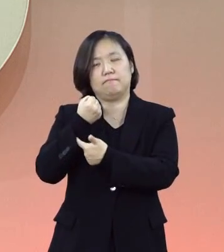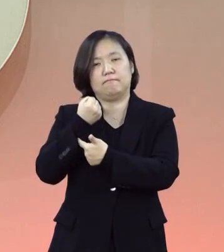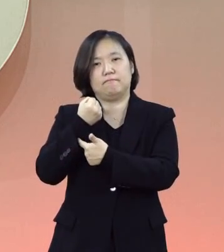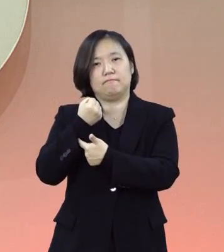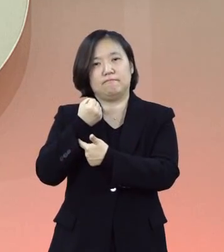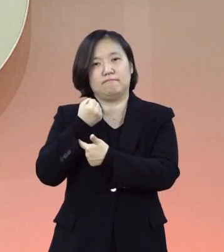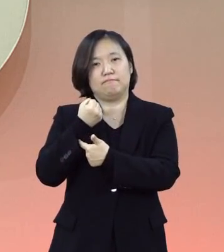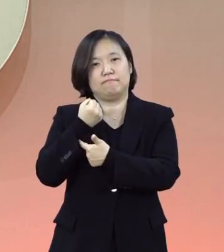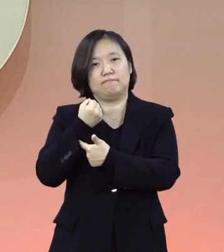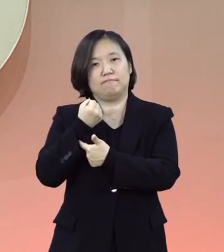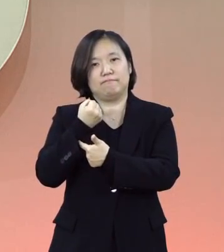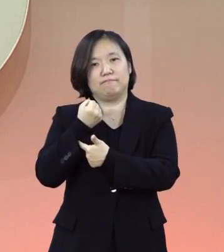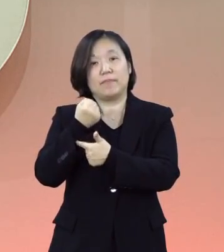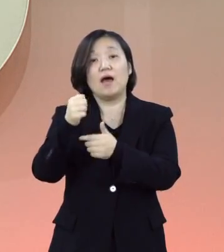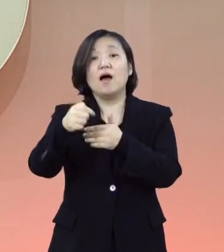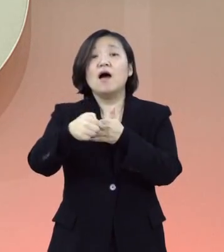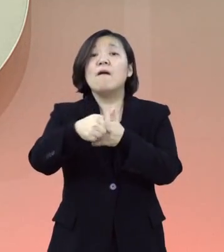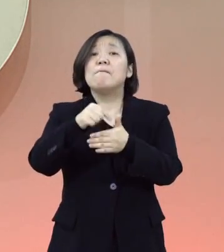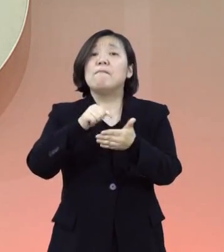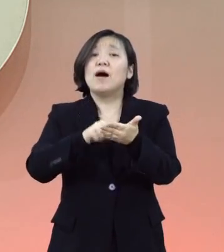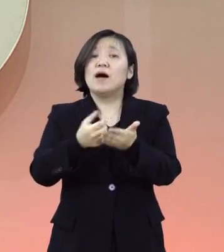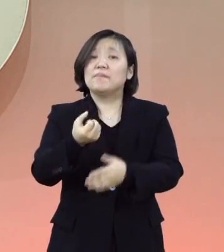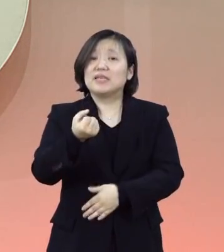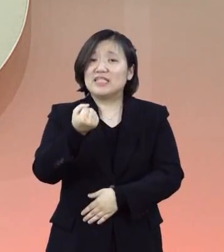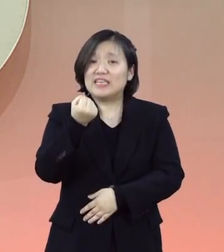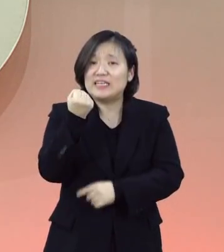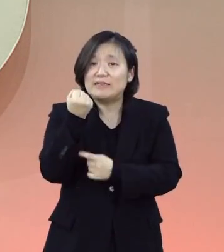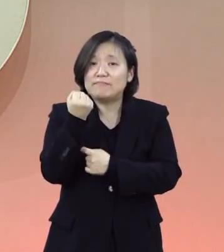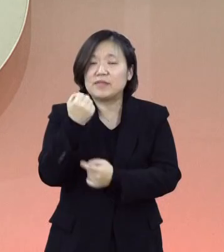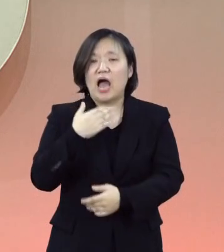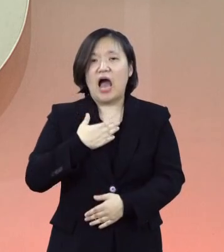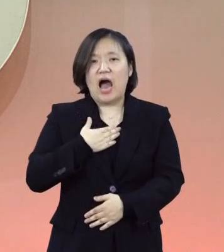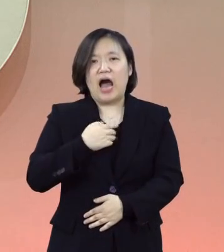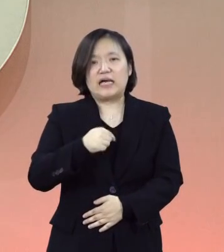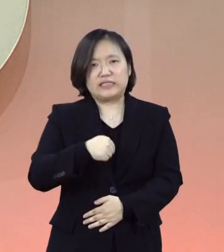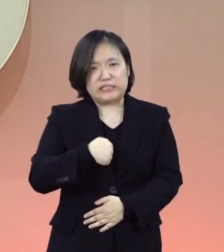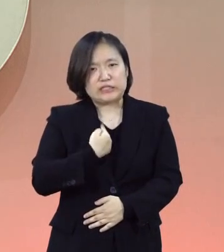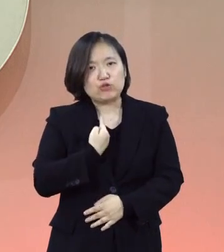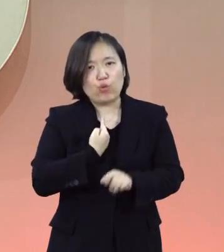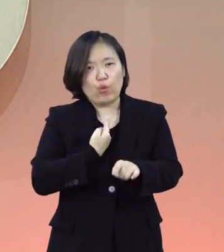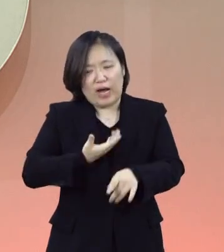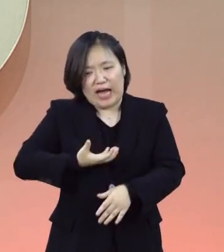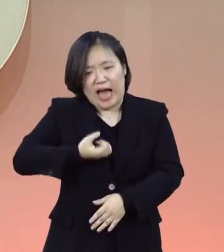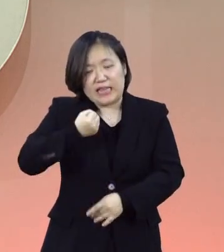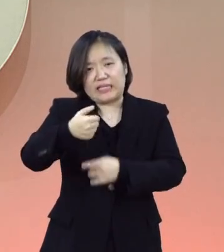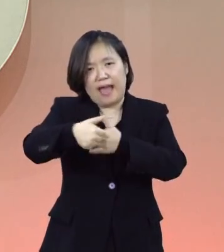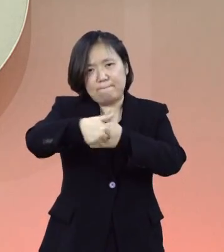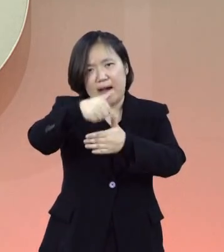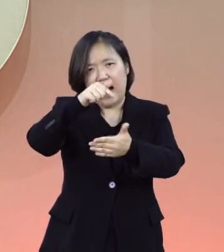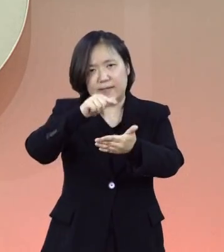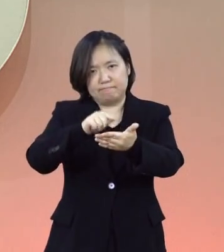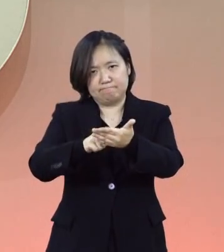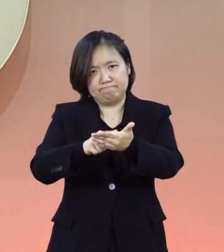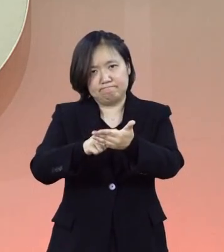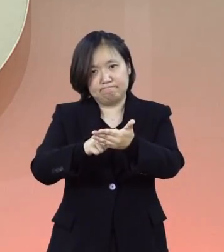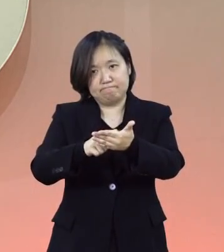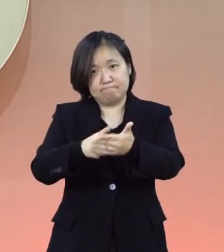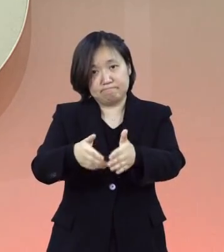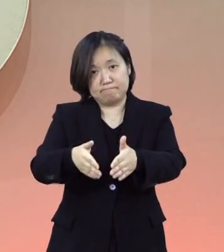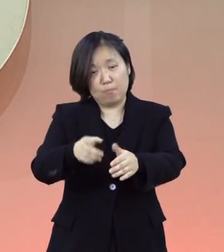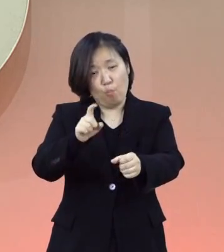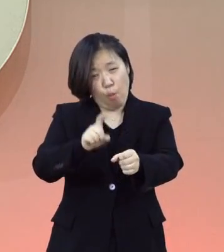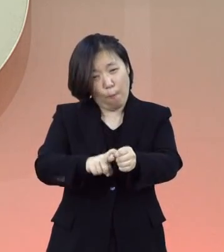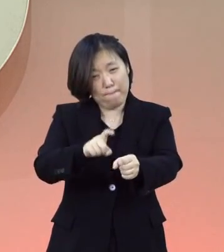마음의 힘인 내가 내 스스로 마음에 되새기는 마음의 힘인 원력을 세워라.